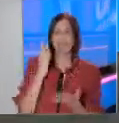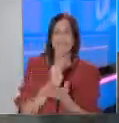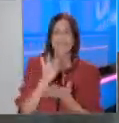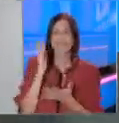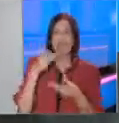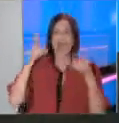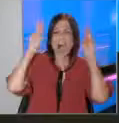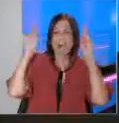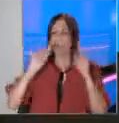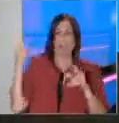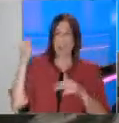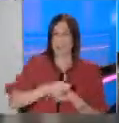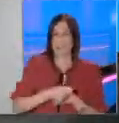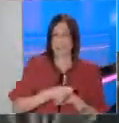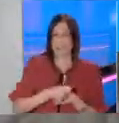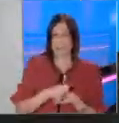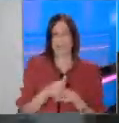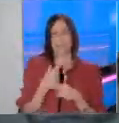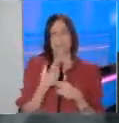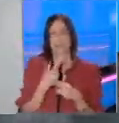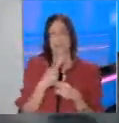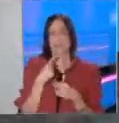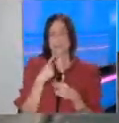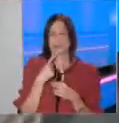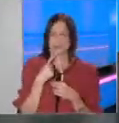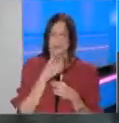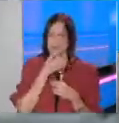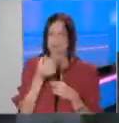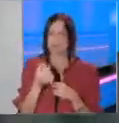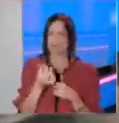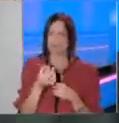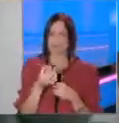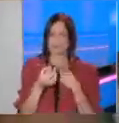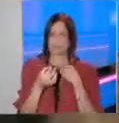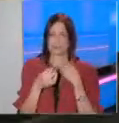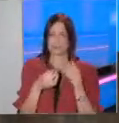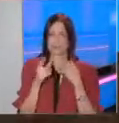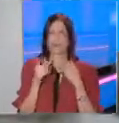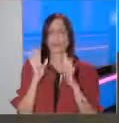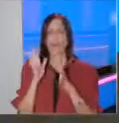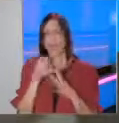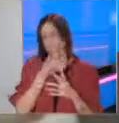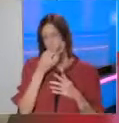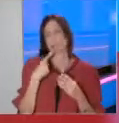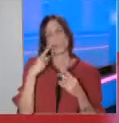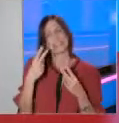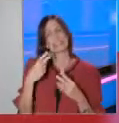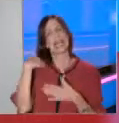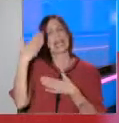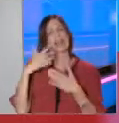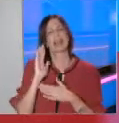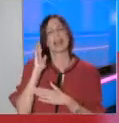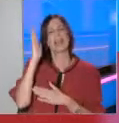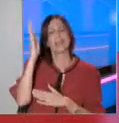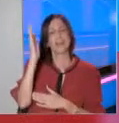לא מרביצים. כן. מרזיל בשלג, השאלה היא... ממקום בכיר, זה נורא. בוא נסתכל קדימה, כי